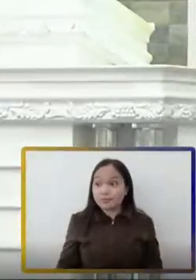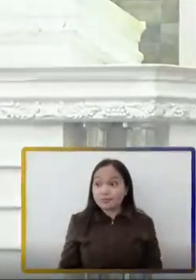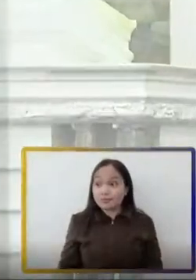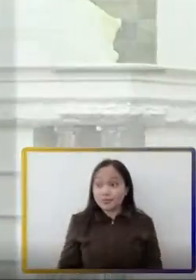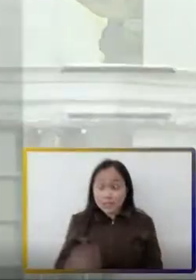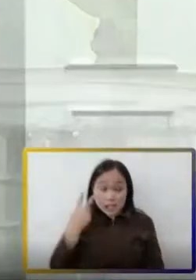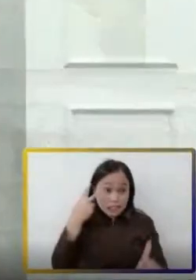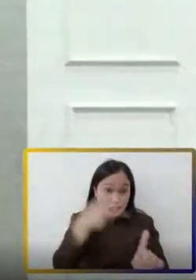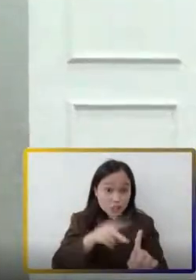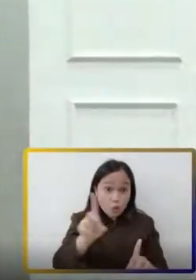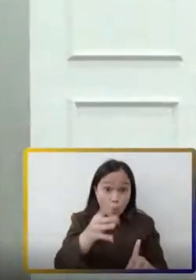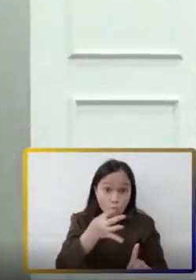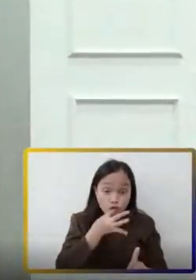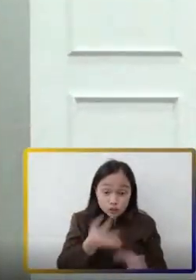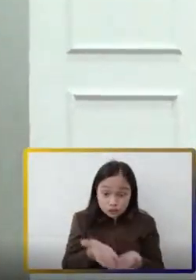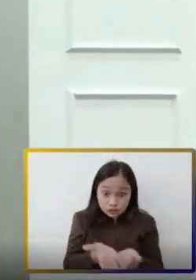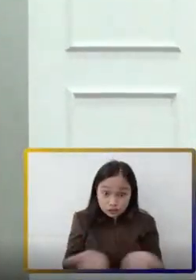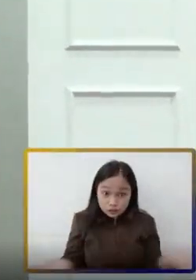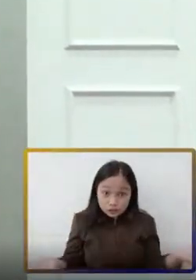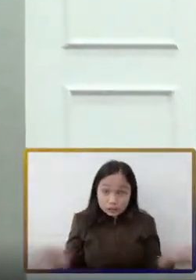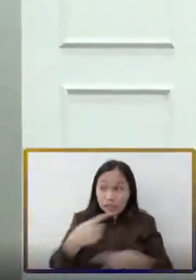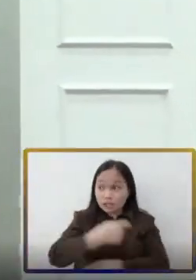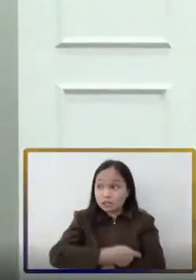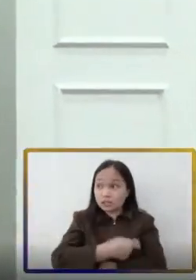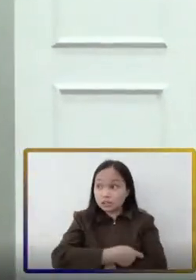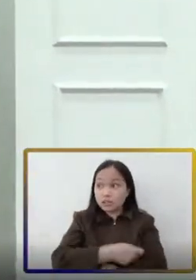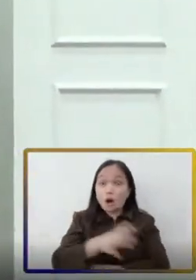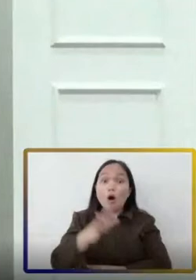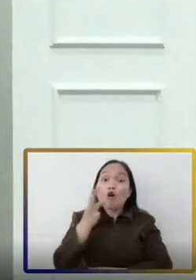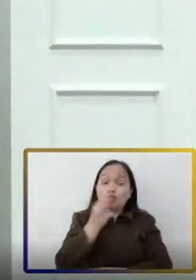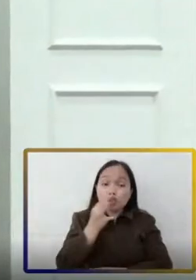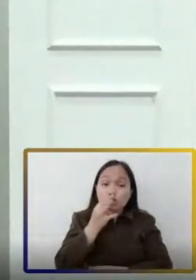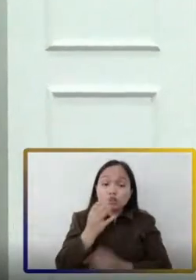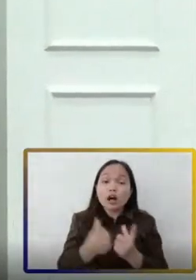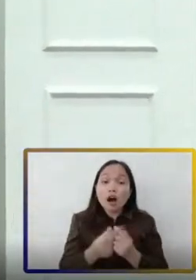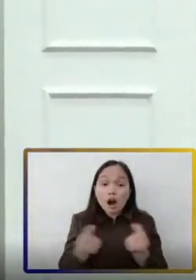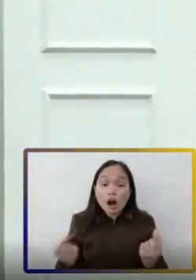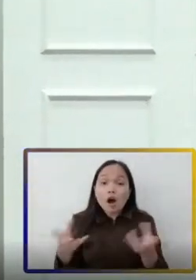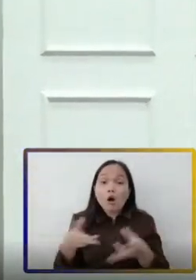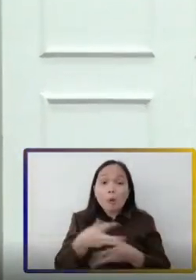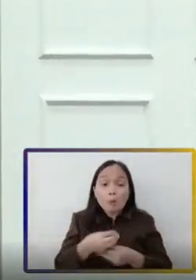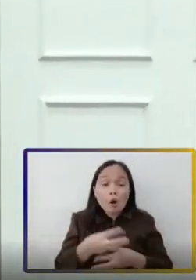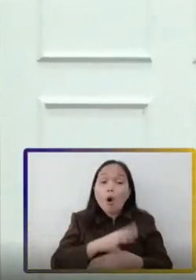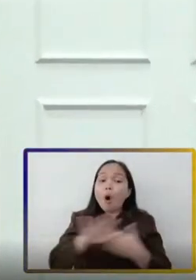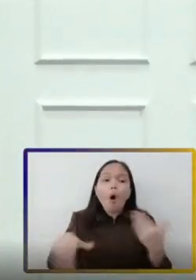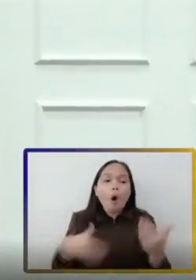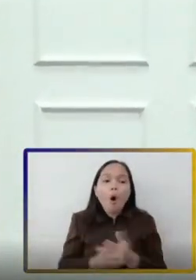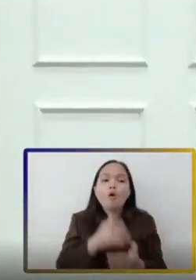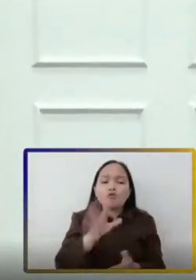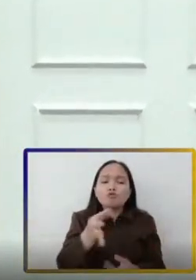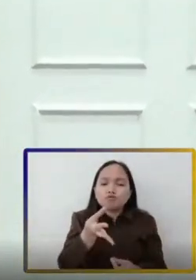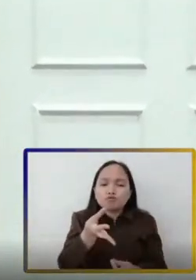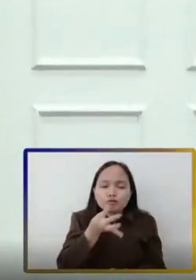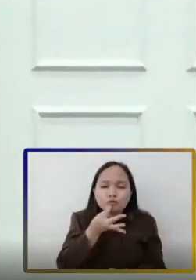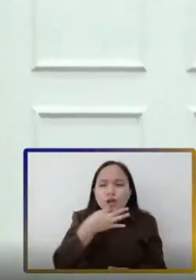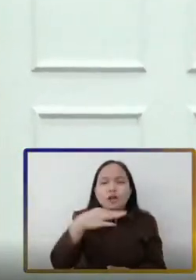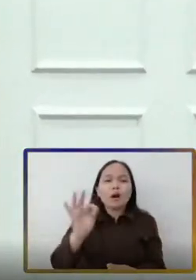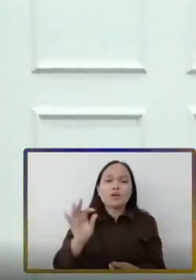mo, pagkain, gatas, hotdog, paborito mong tosino,